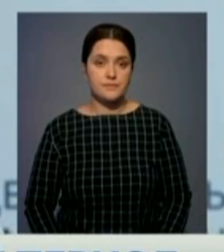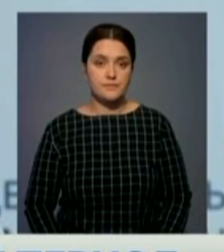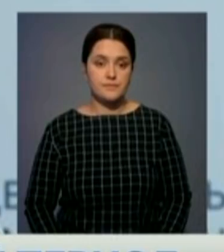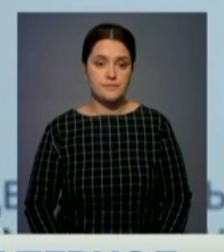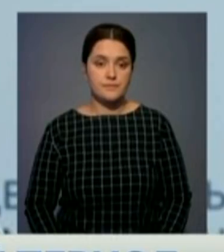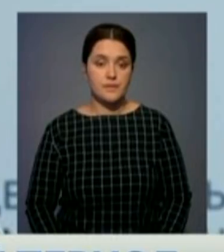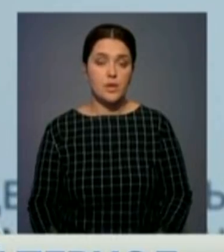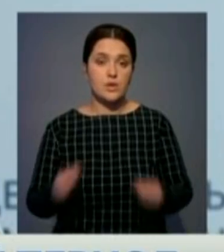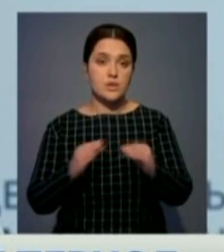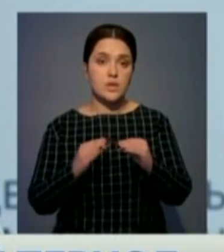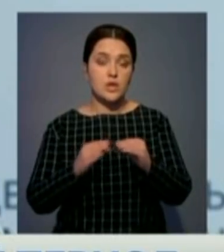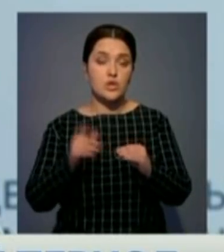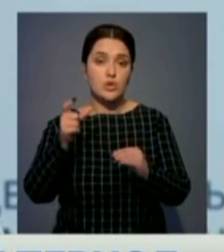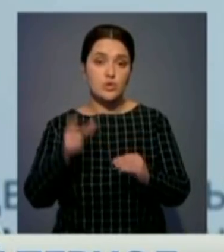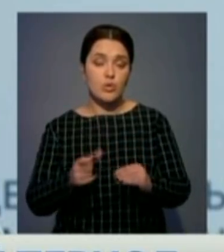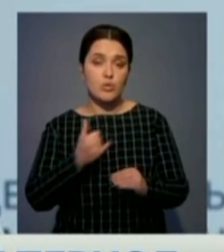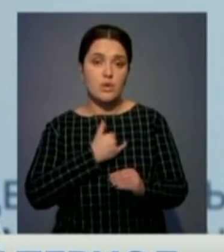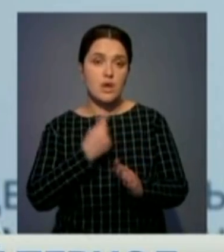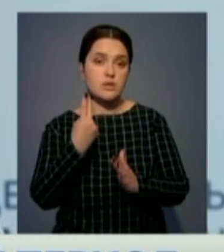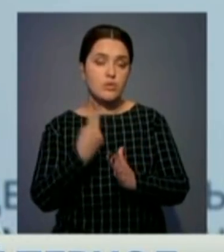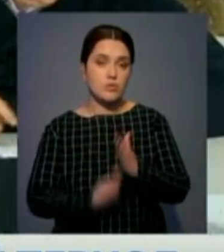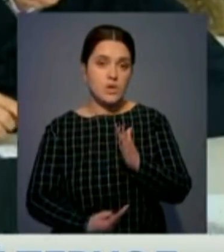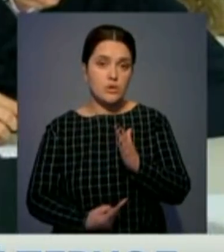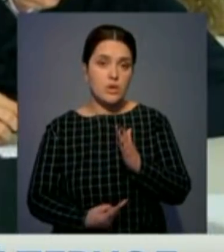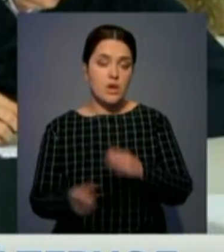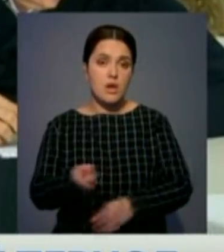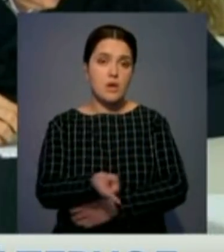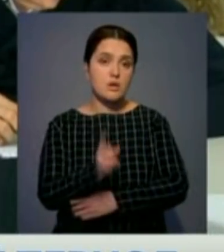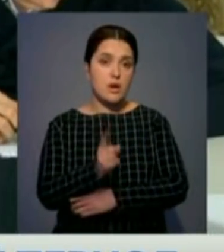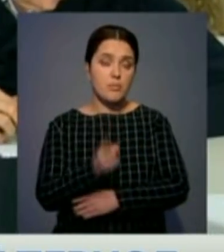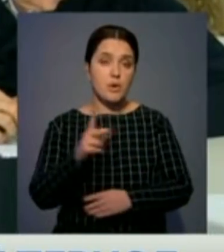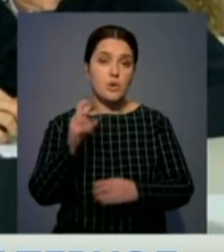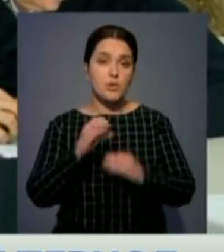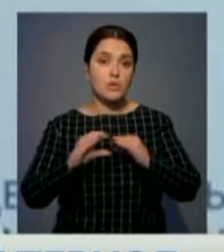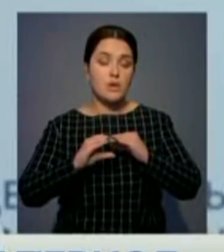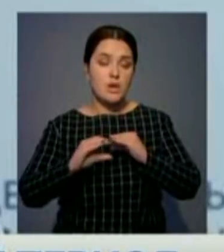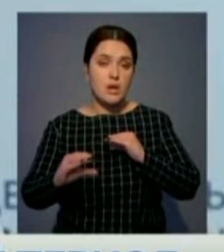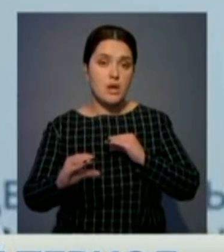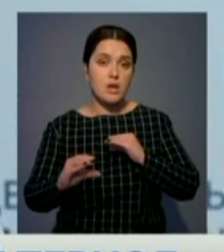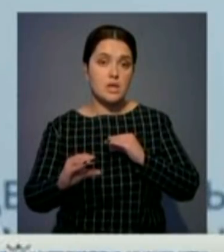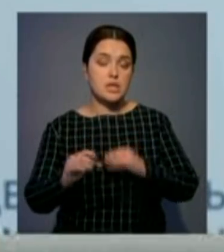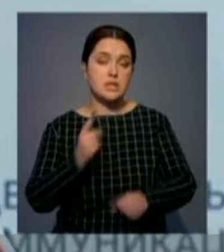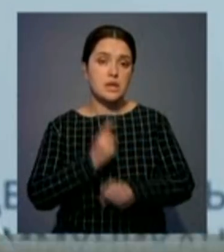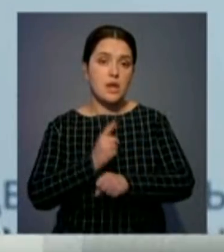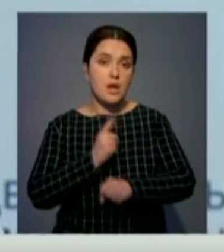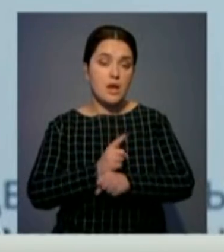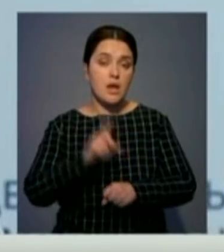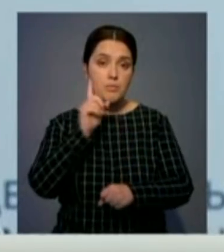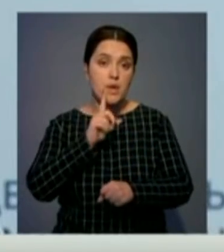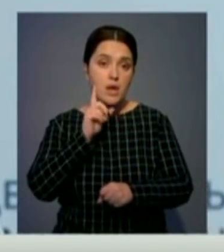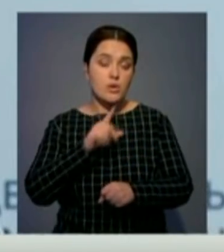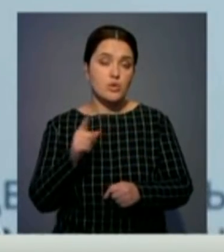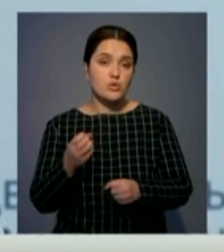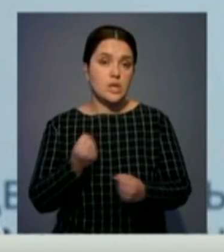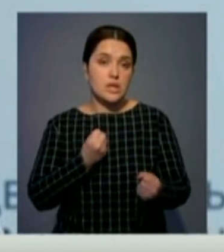Уже 10 человек, которые у нас утонули в результате рыбалки. Элементарные вещи, выход на лед, когда он не окреп,